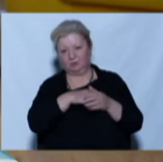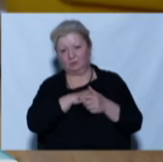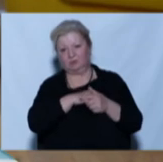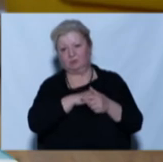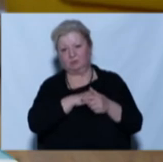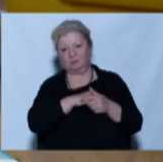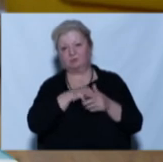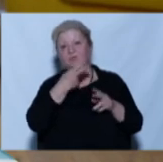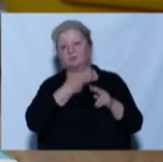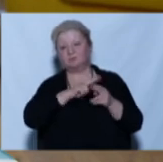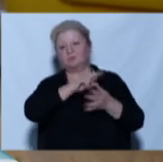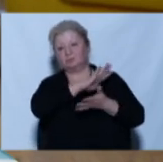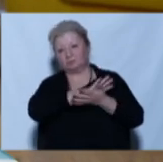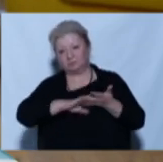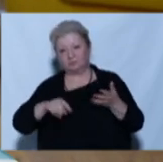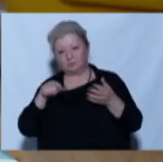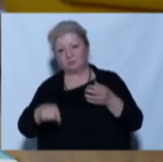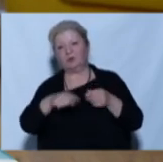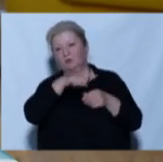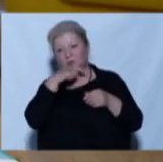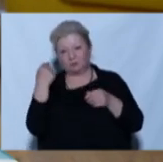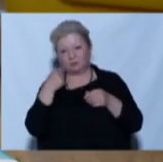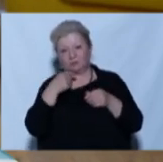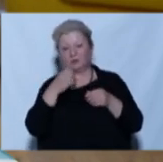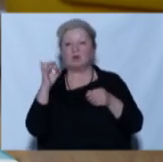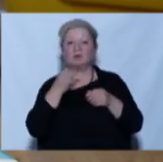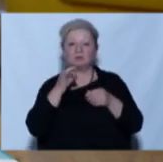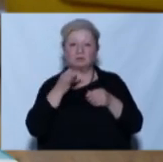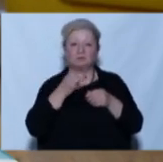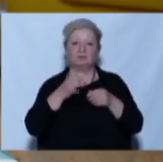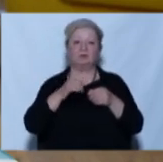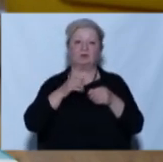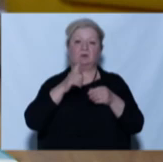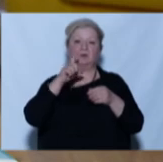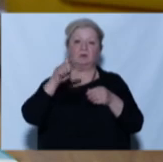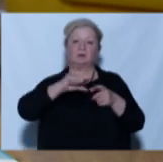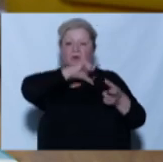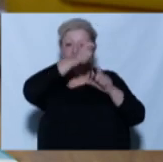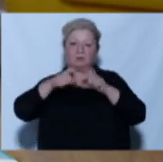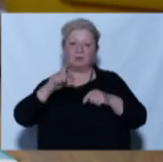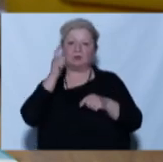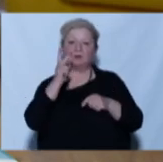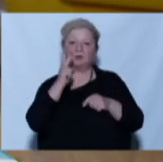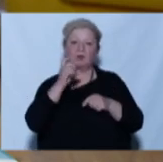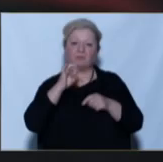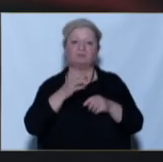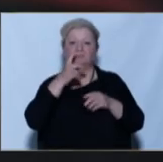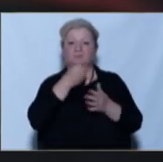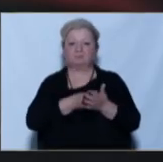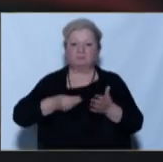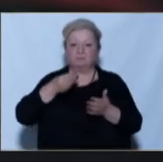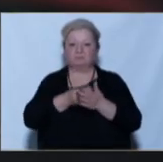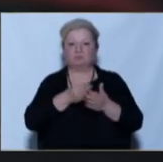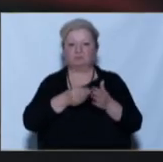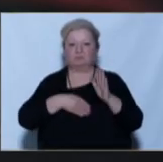არაფერი. ამის შემდეგ რუსეთის ინტერესები კავკასიაში კიდე უფრო აქტიურად გამოჩნდა. ერეკლეს გარდაცვალების